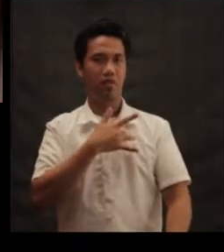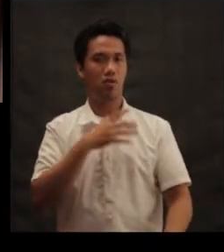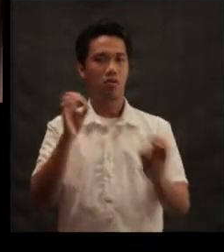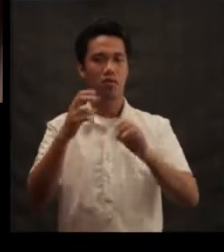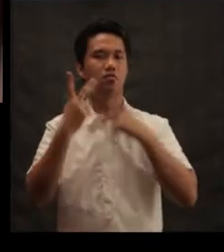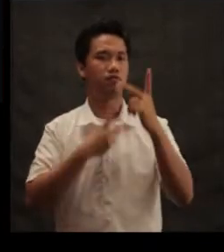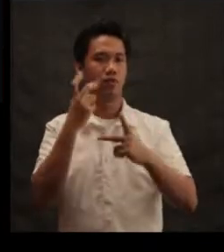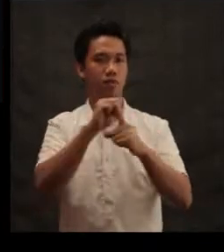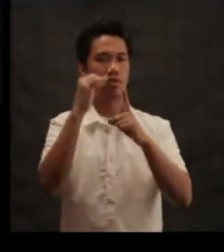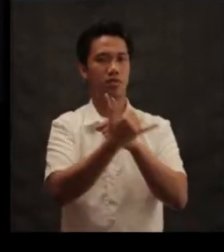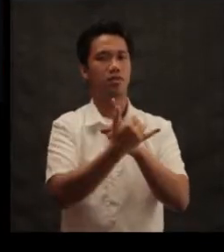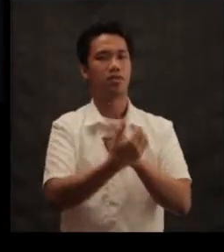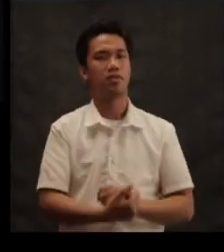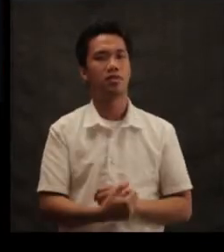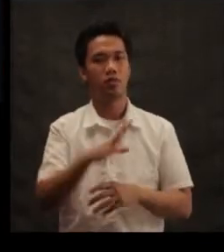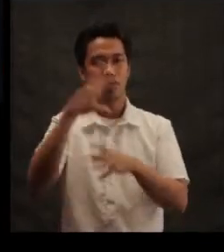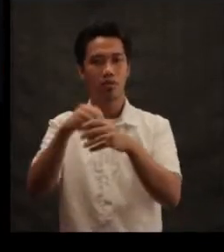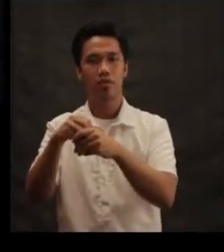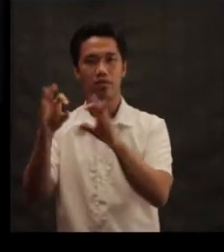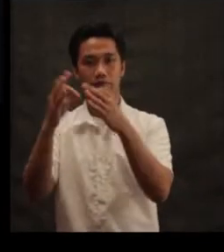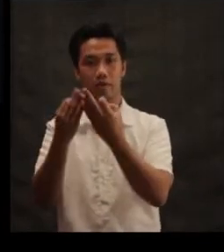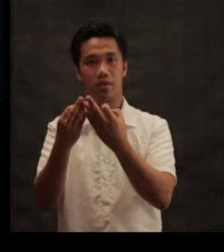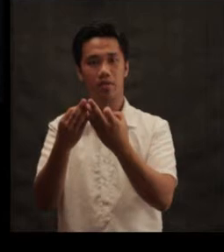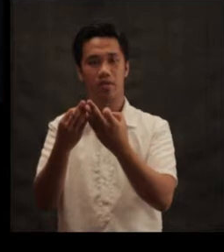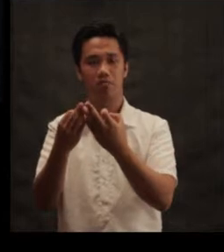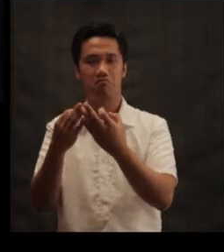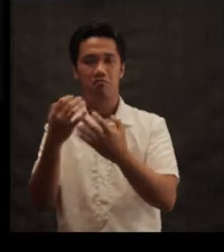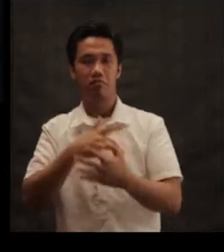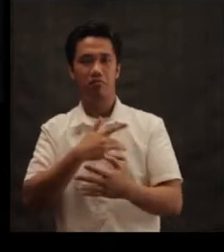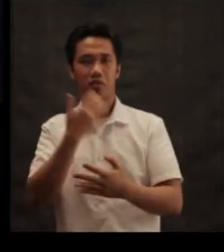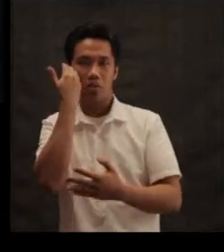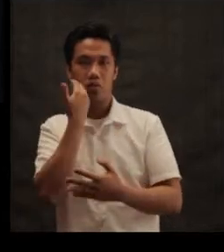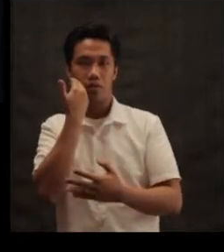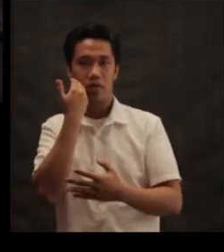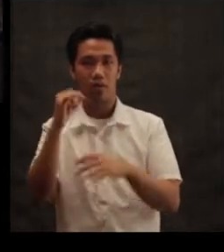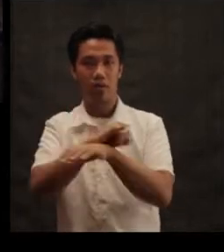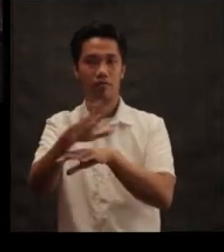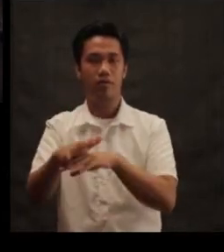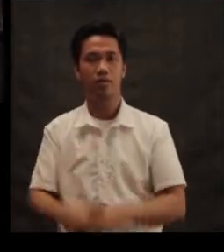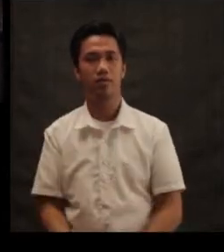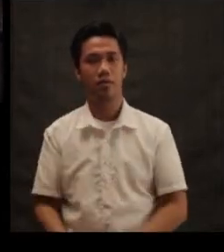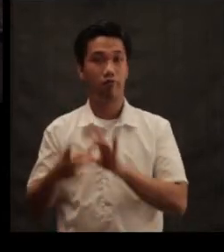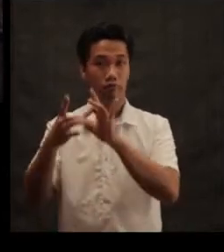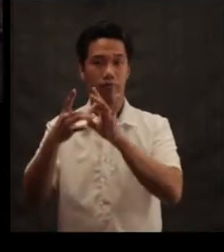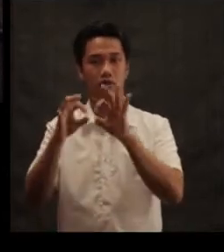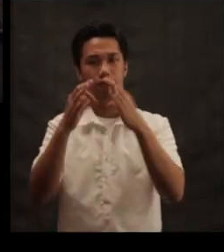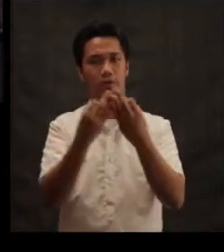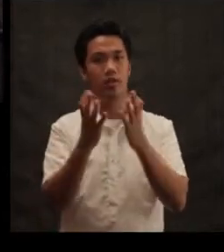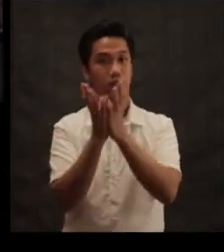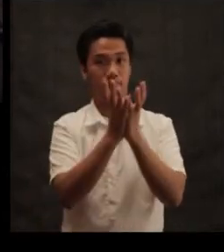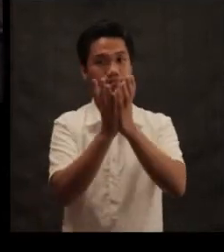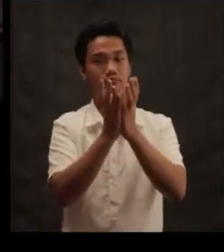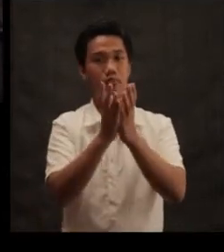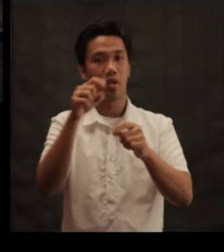sa kanila, hindi dinidinig ng lipunan ng kanilang tinig. Ramdam din nila na wala silang impluwensya kahit sa loob ng kanilang mga